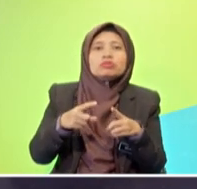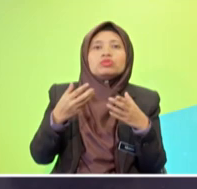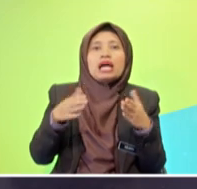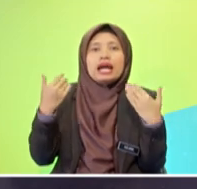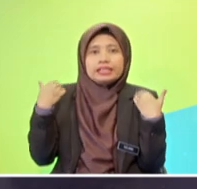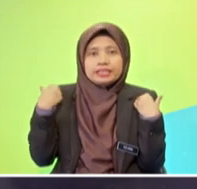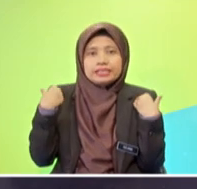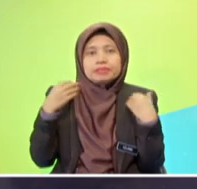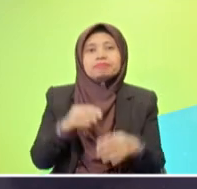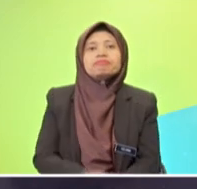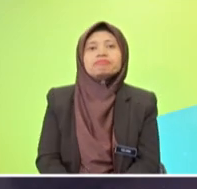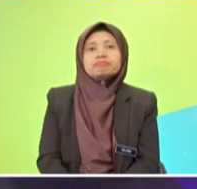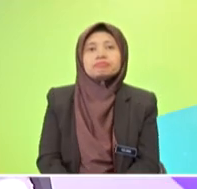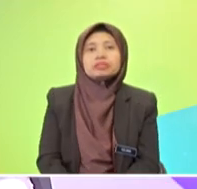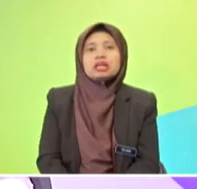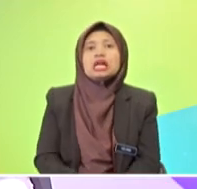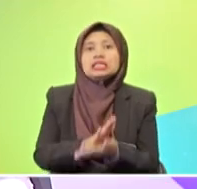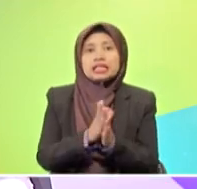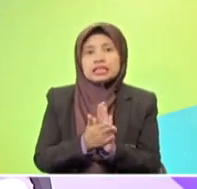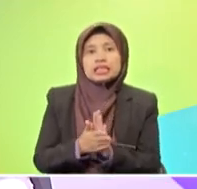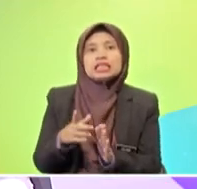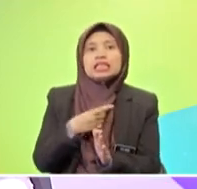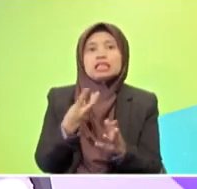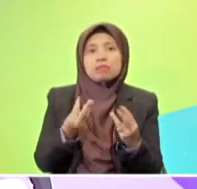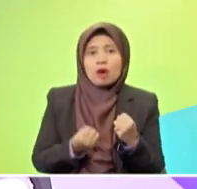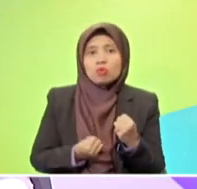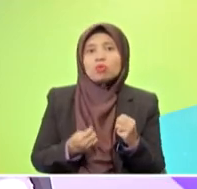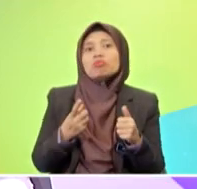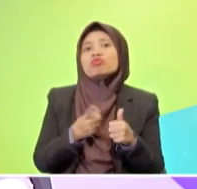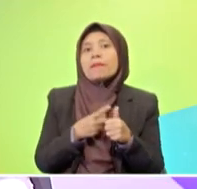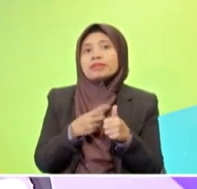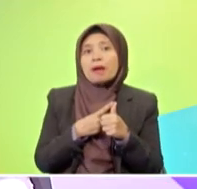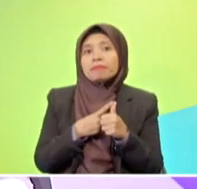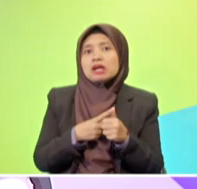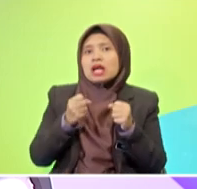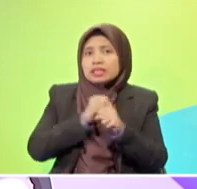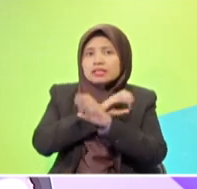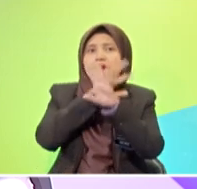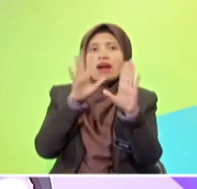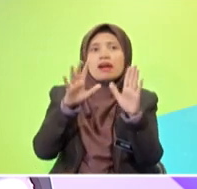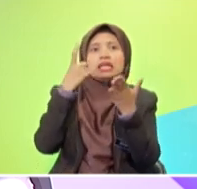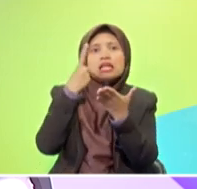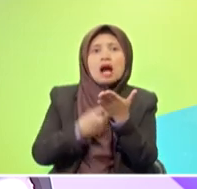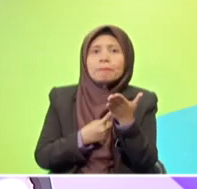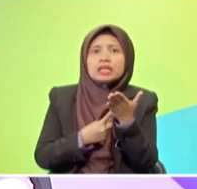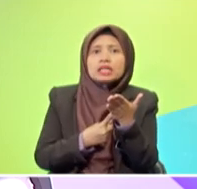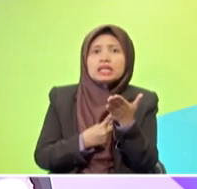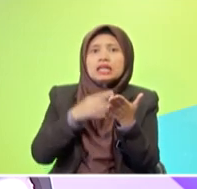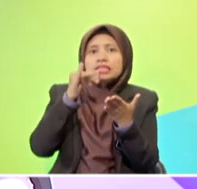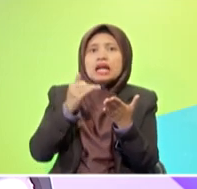pun sudah ada Jadi kita murid yang pertama untuk menerangkan apa sebenarnya yang